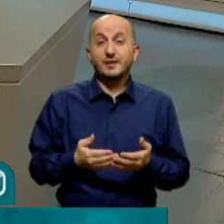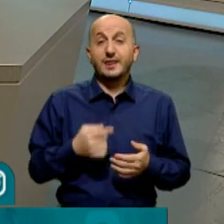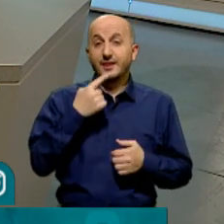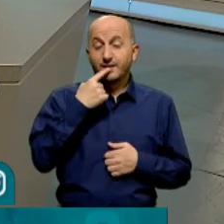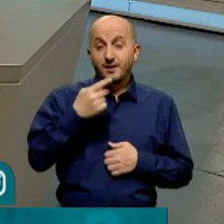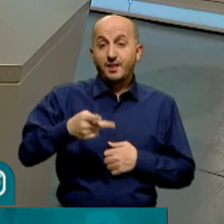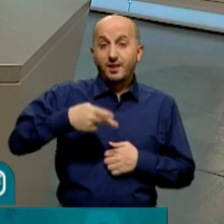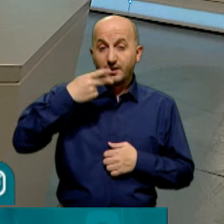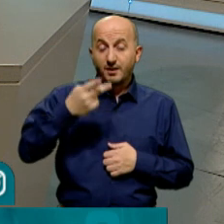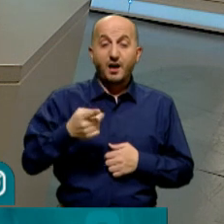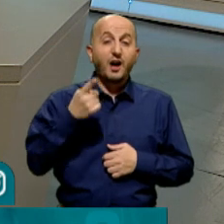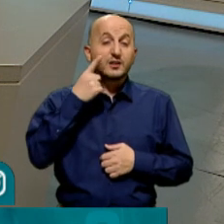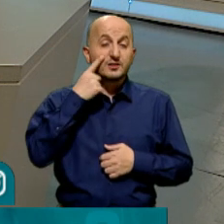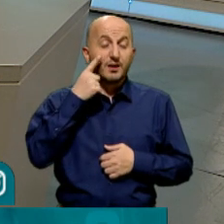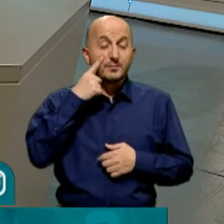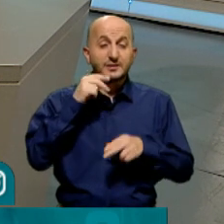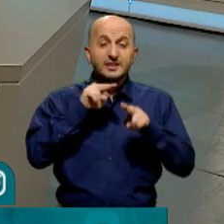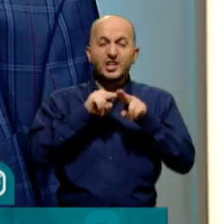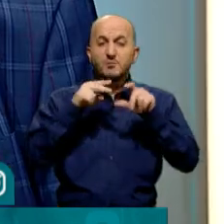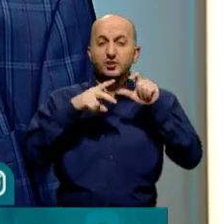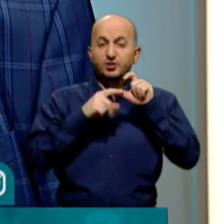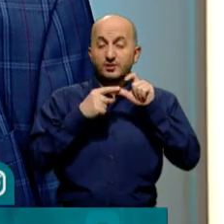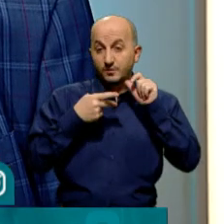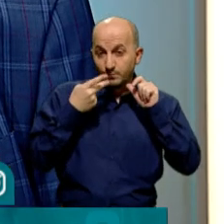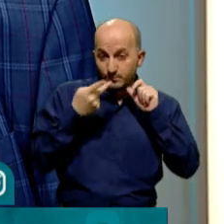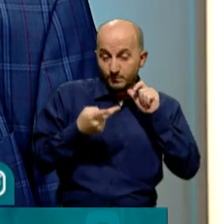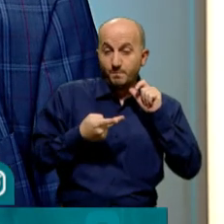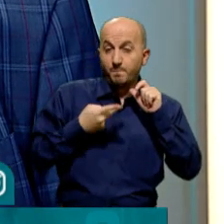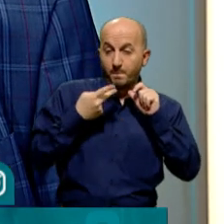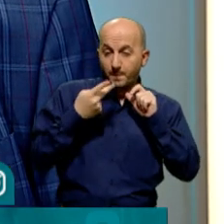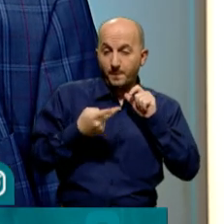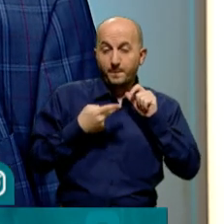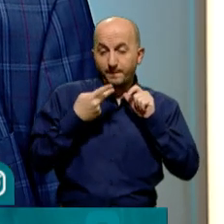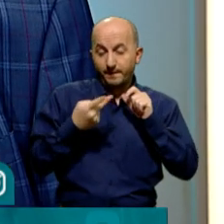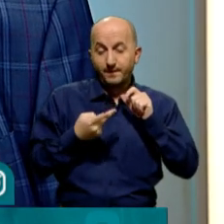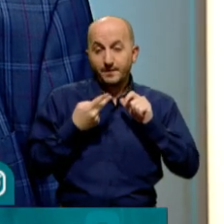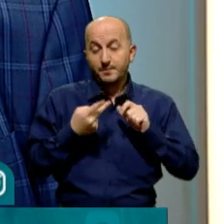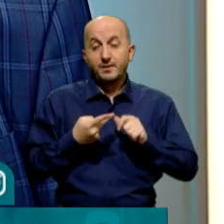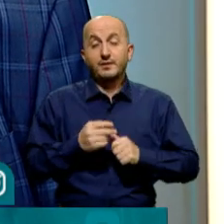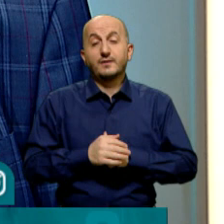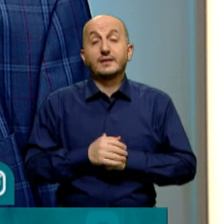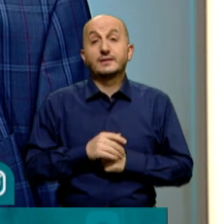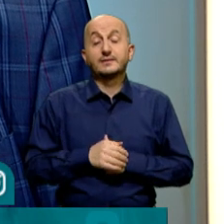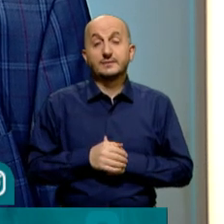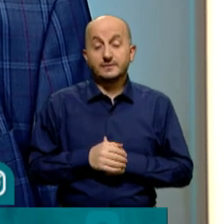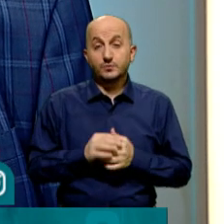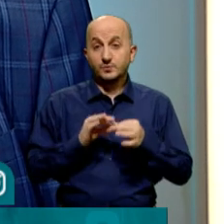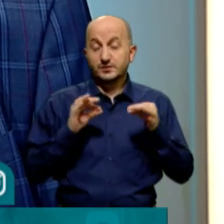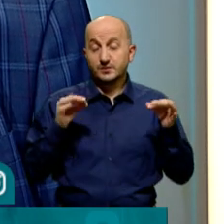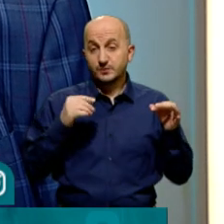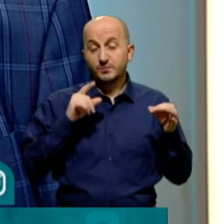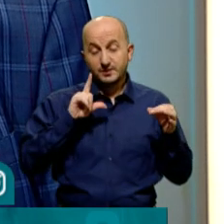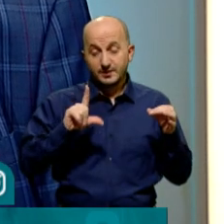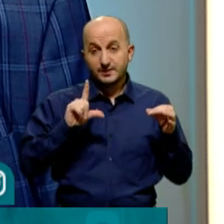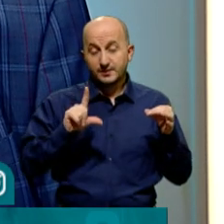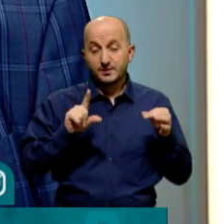de eşhedü en la ilahe illallah ve eşhedü enne Muhammeden abduhu ve rasuluhu telaffuz etmeleri